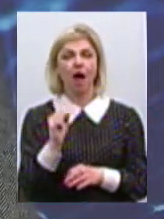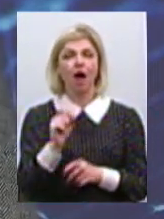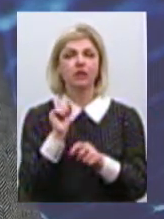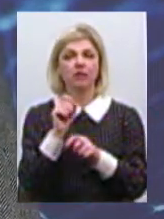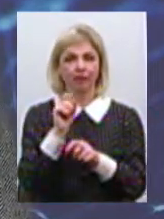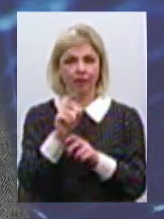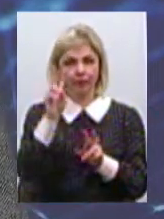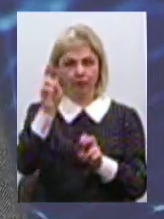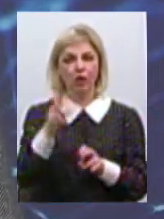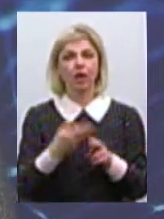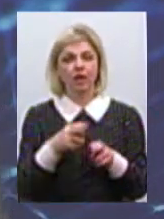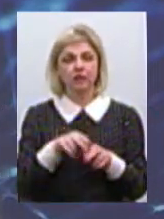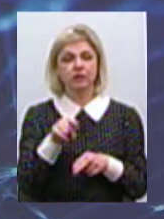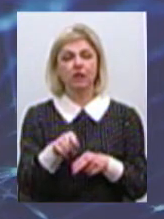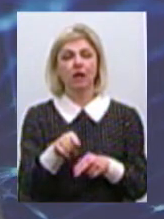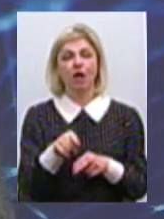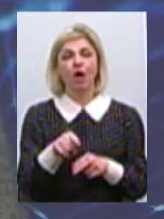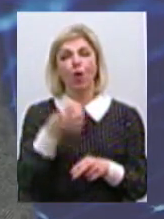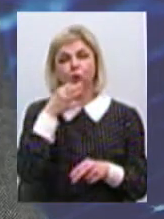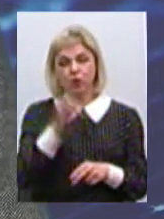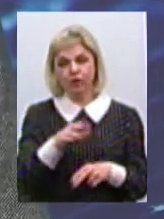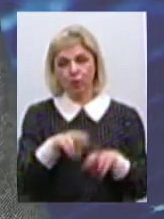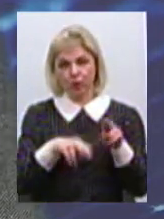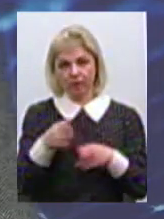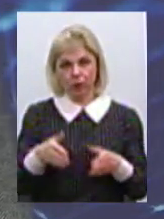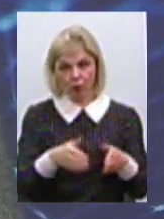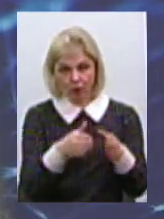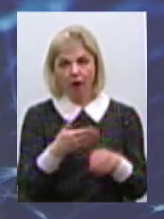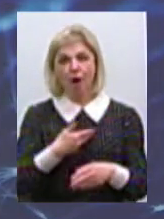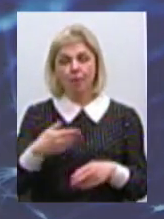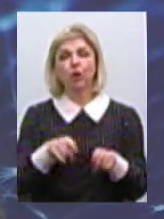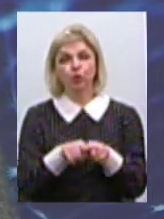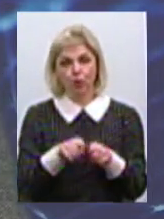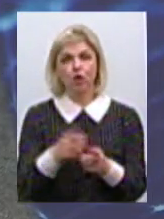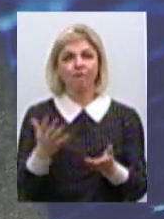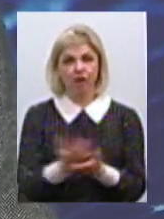приватний кар'єр був, це досвід будівництва доріг. Але ми теж виграли на той